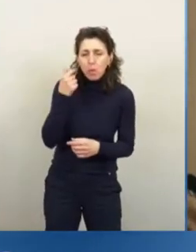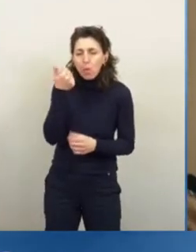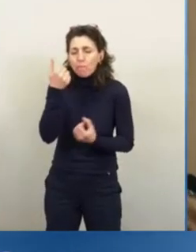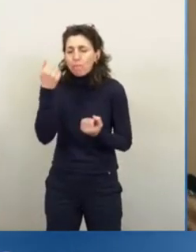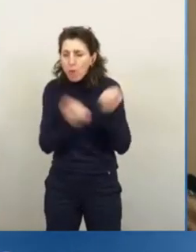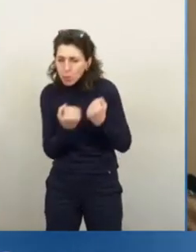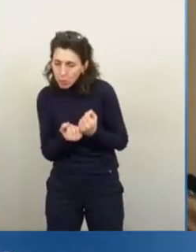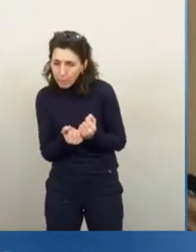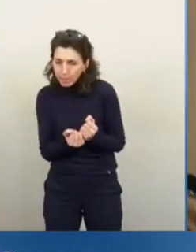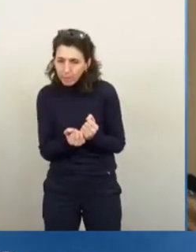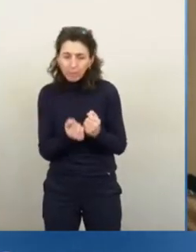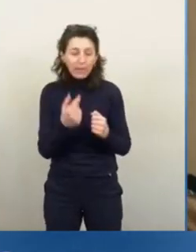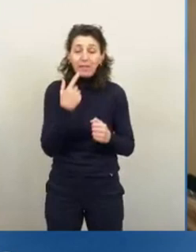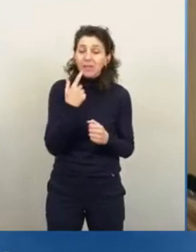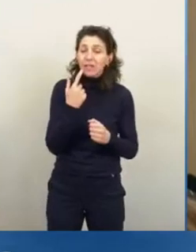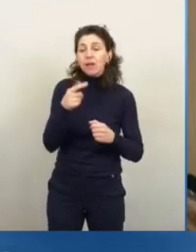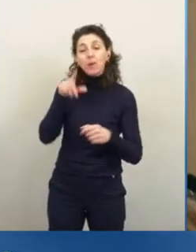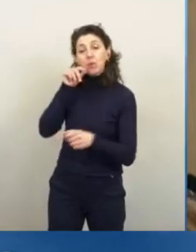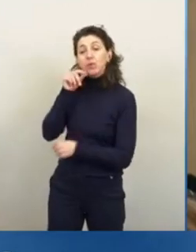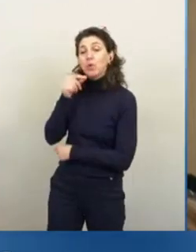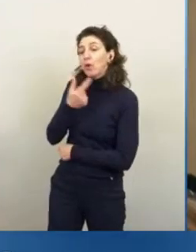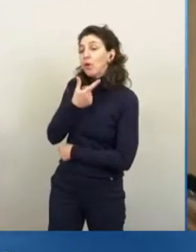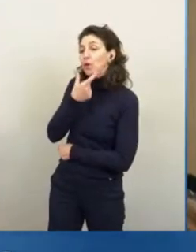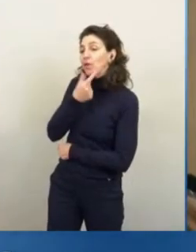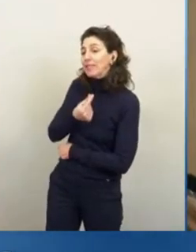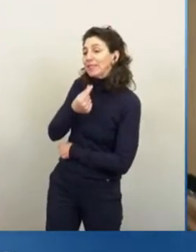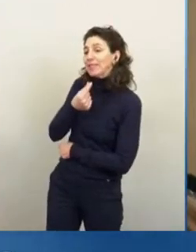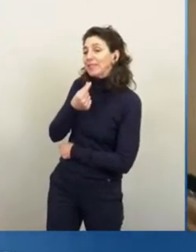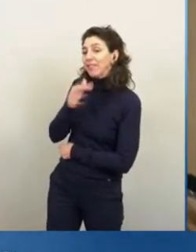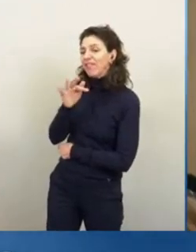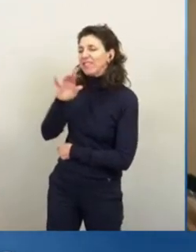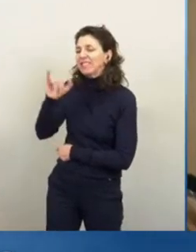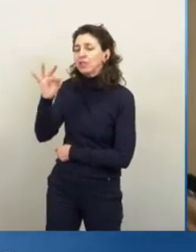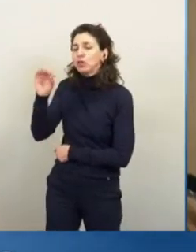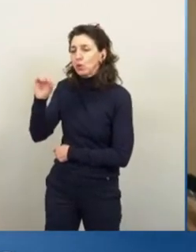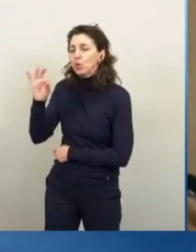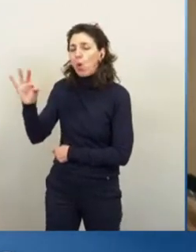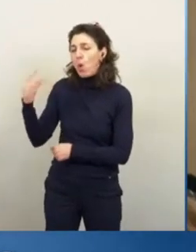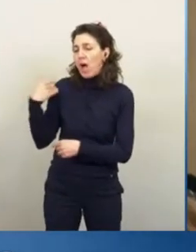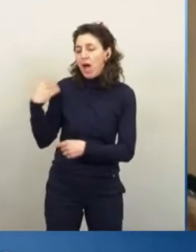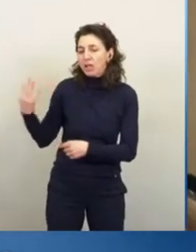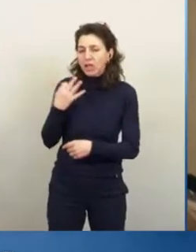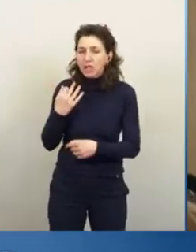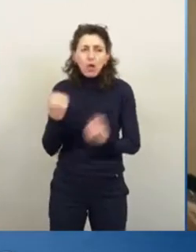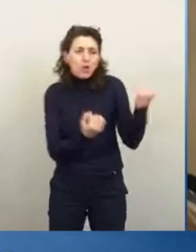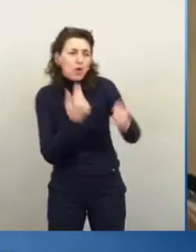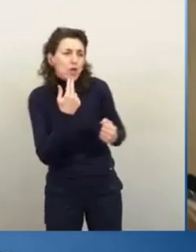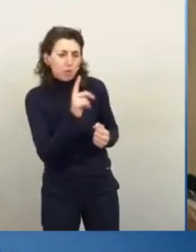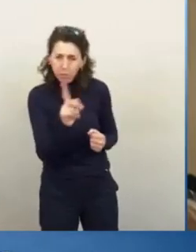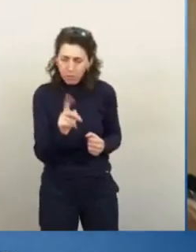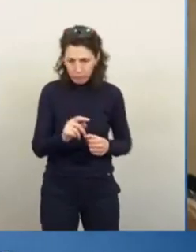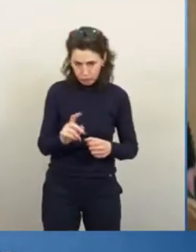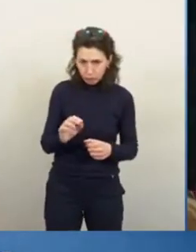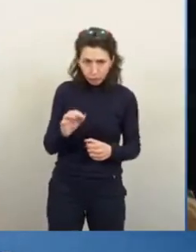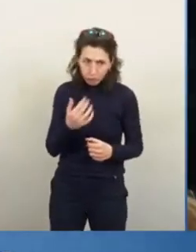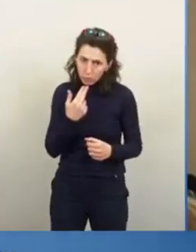n'ont pas comme nous le disait monsieur fristol la dernière fois qui était peu utilisé mais en fait sont bien utilisés et roule très bien